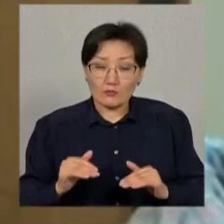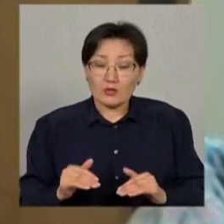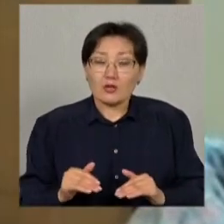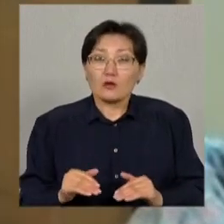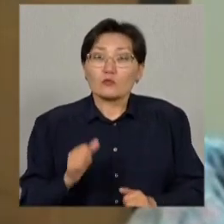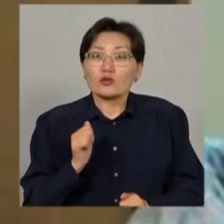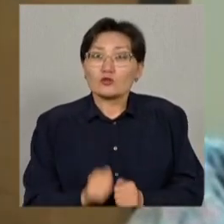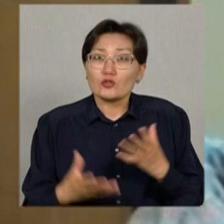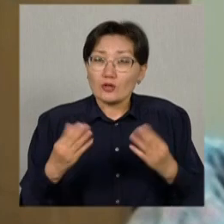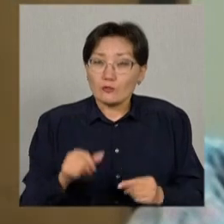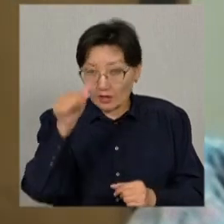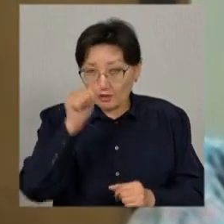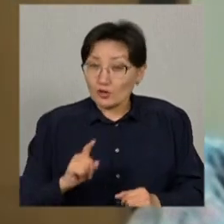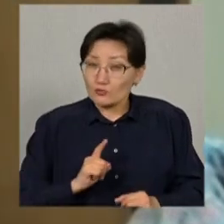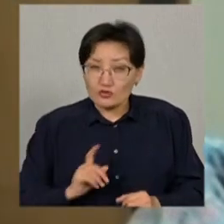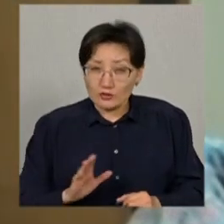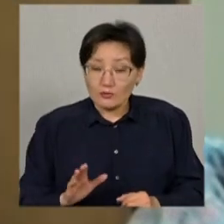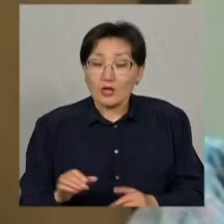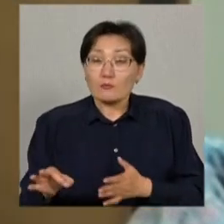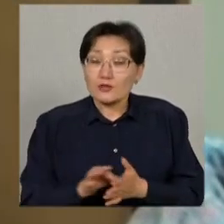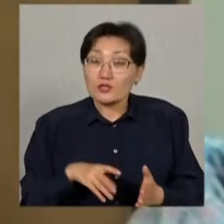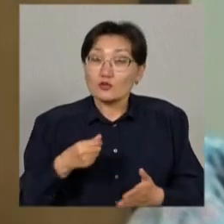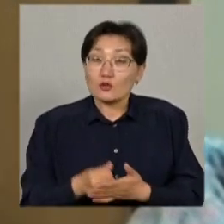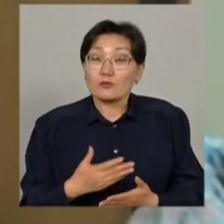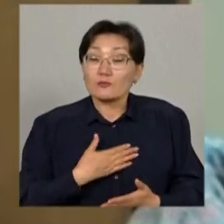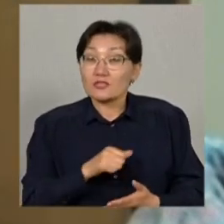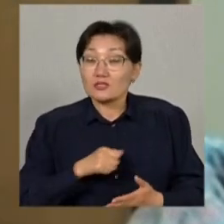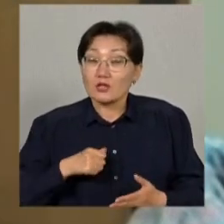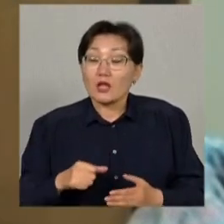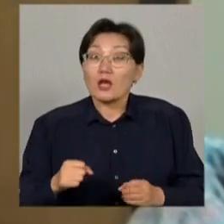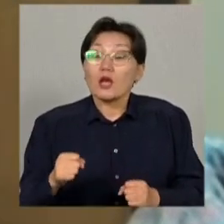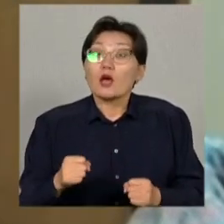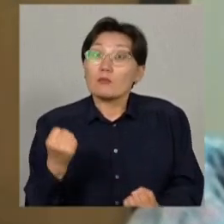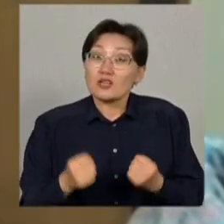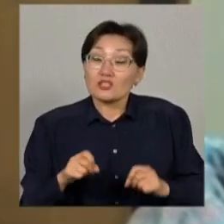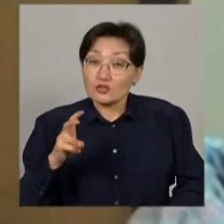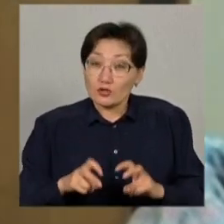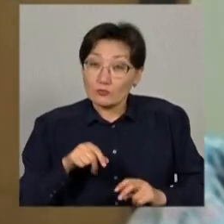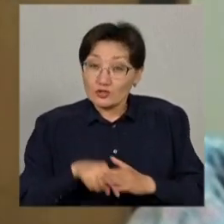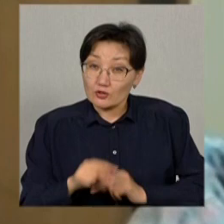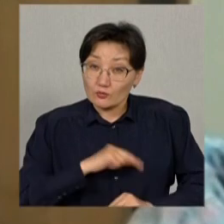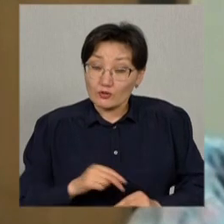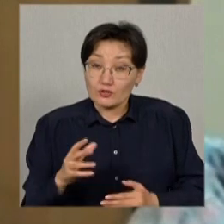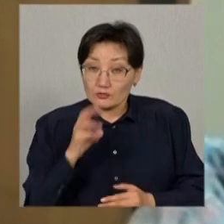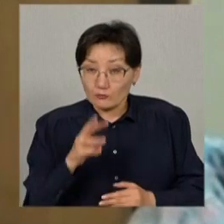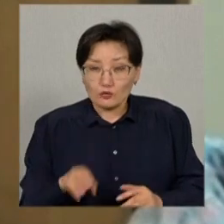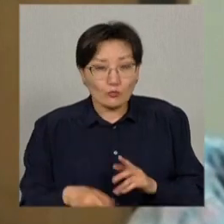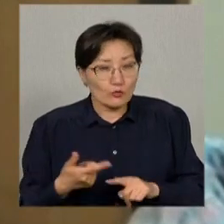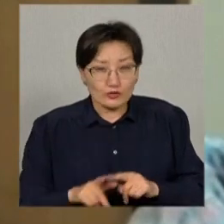Ақыңызды күндеп немесе айлап күтпейсіз. Бірден төленеді. Мен өзім машина зауытында жұмыс істеймін. Ол жердегі табысым өте